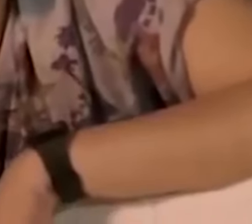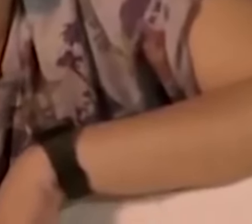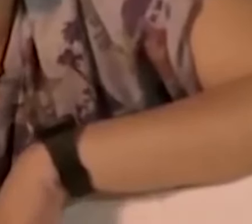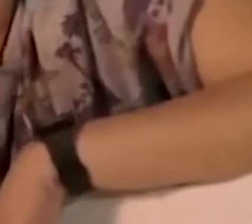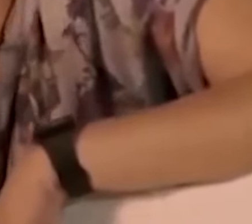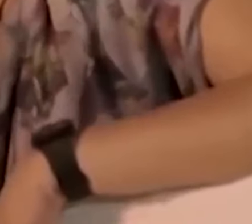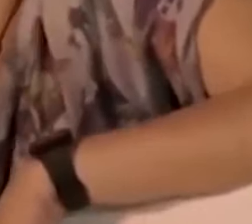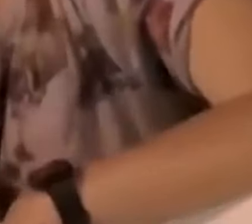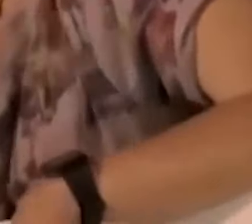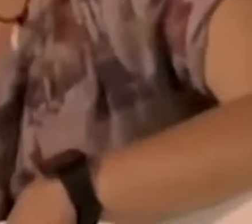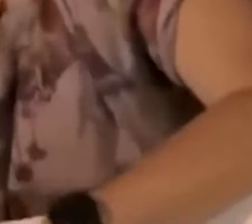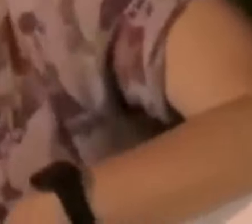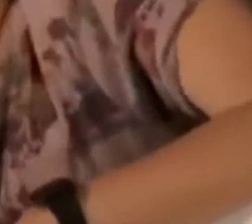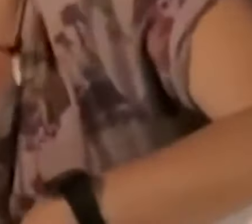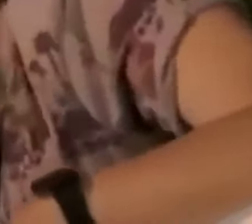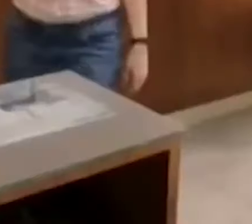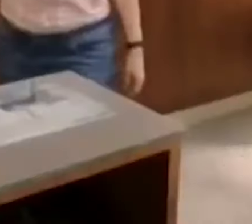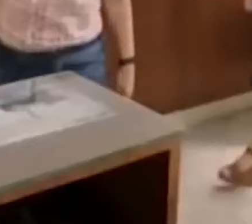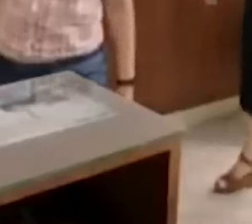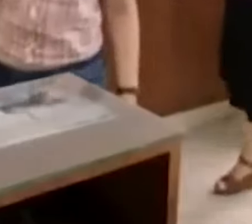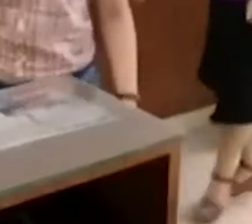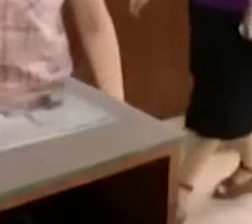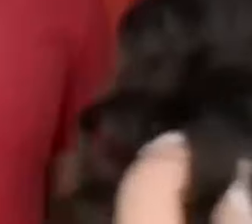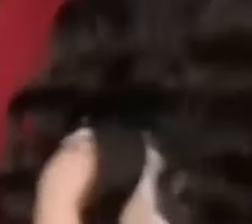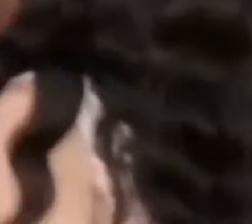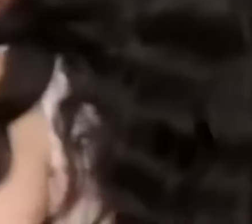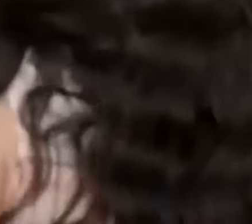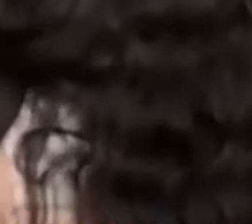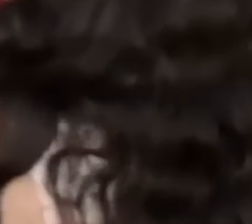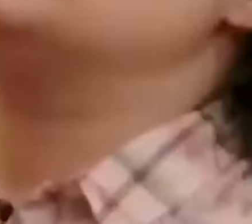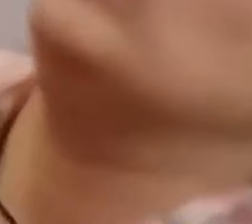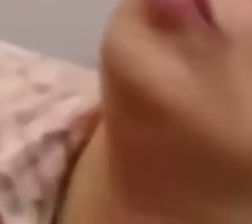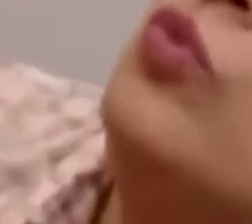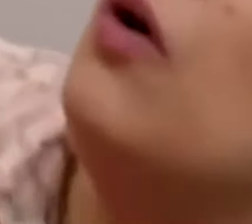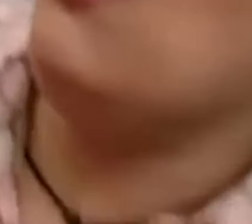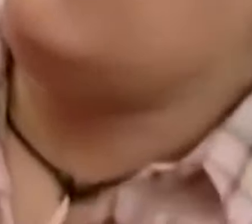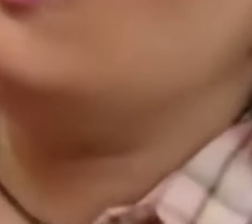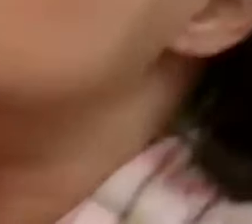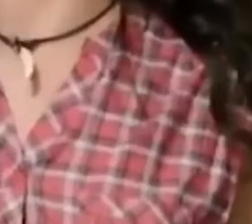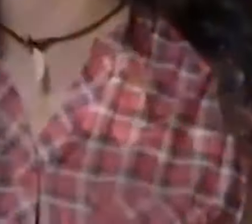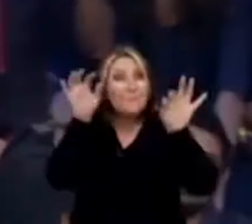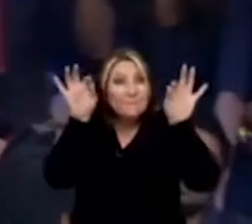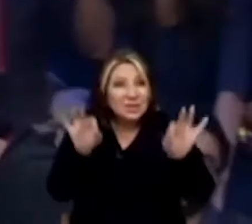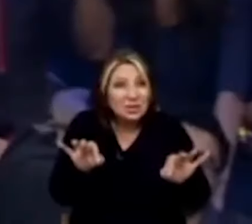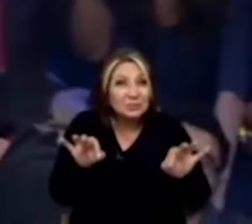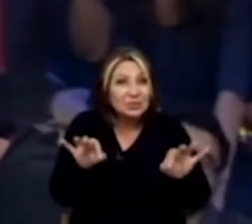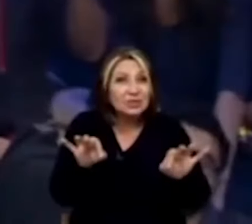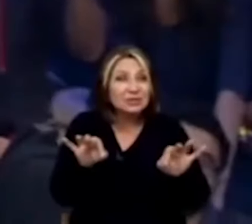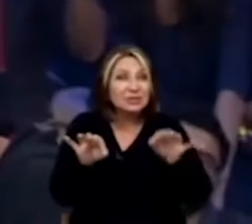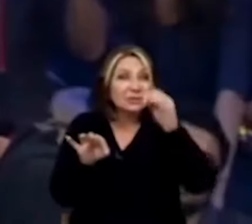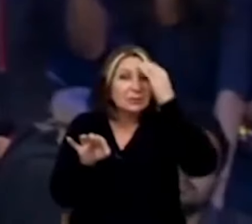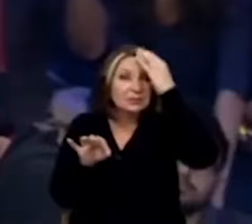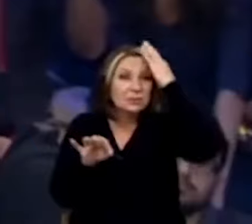beni kurtarır. Tabii. Bir de başka bir şey daha var. Yani böyle bir şeyi başlatmış,